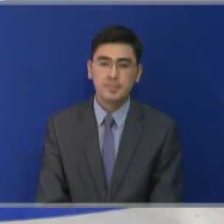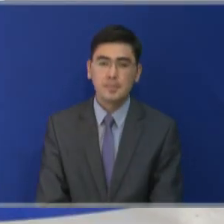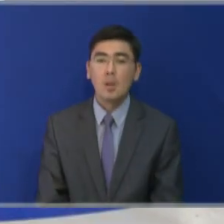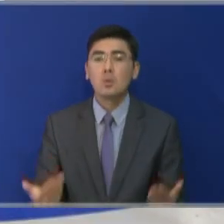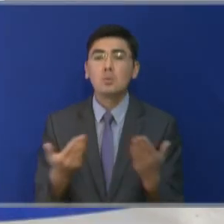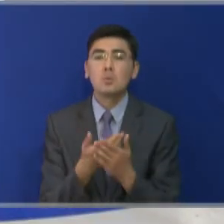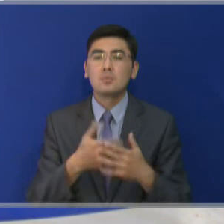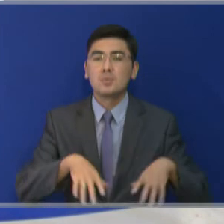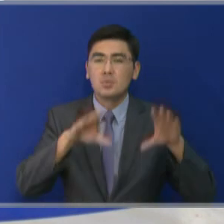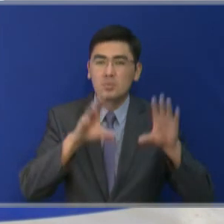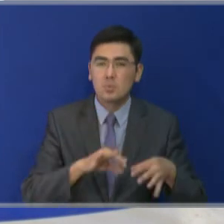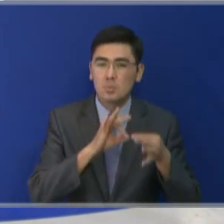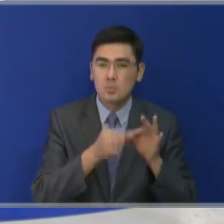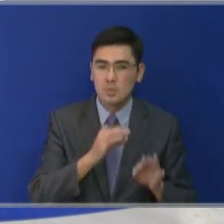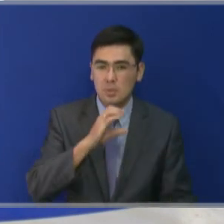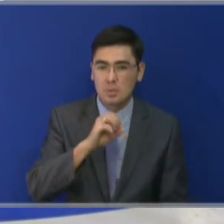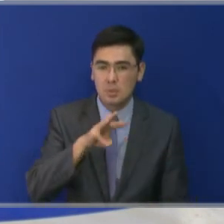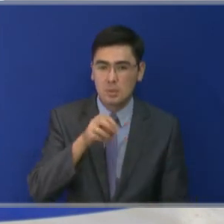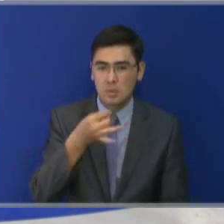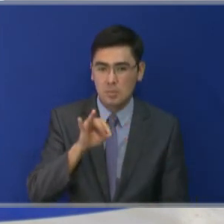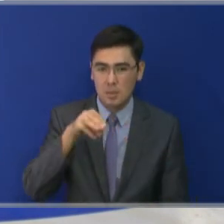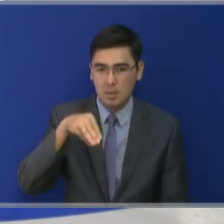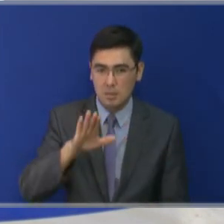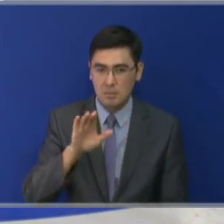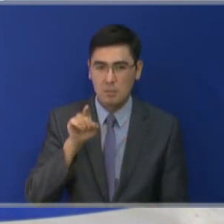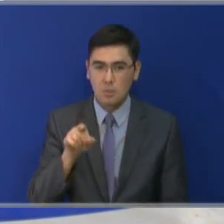Жаңалықтарымыздың толық нұсқасын semeytv.kz сайтынан көре аласыздар.